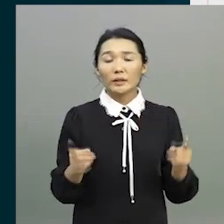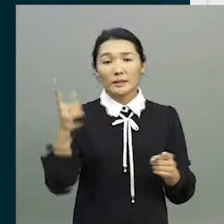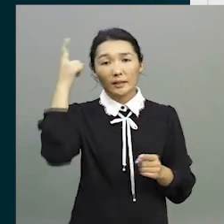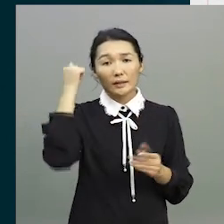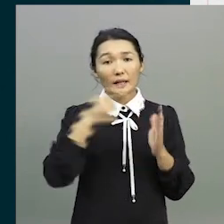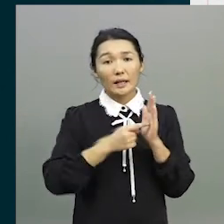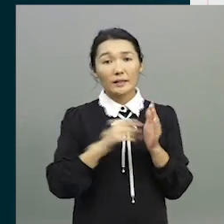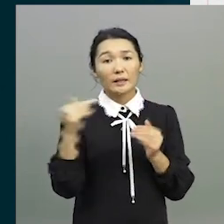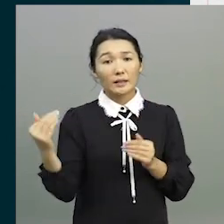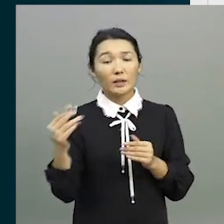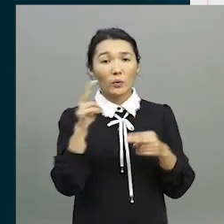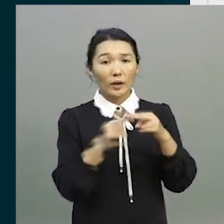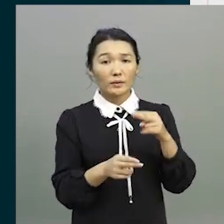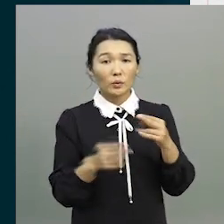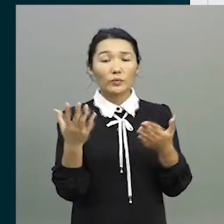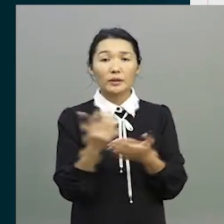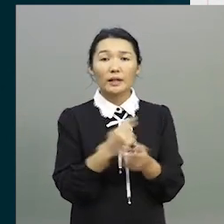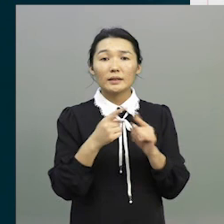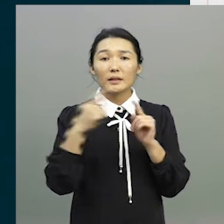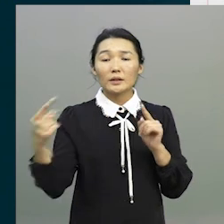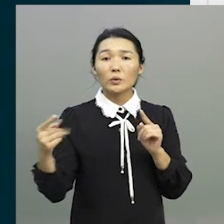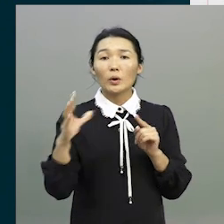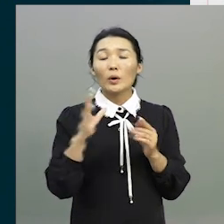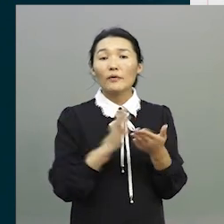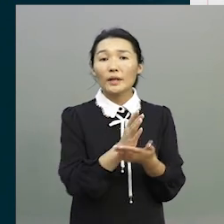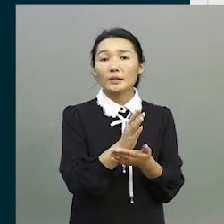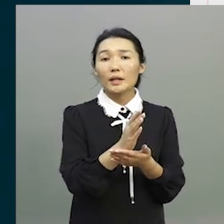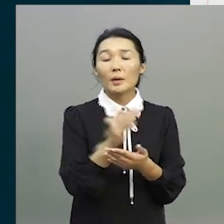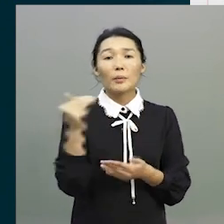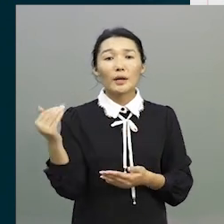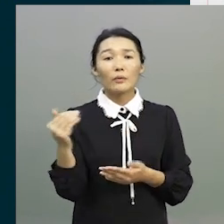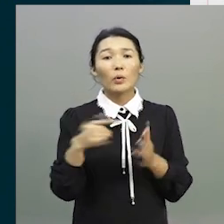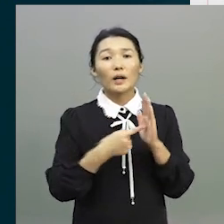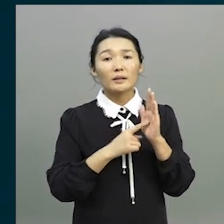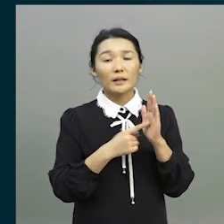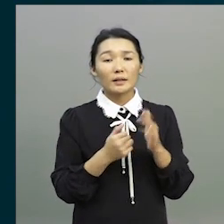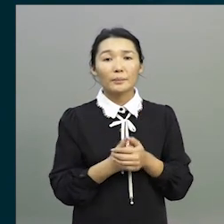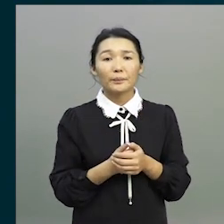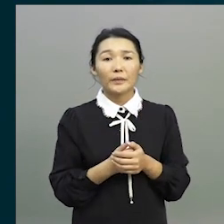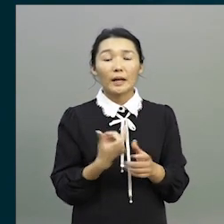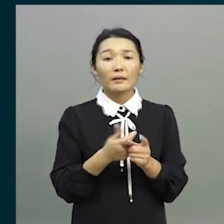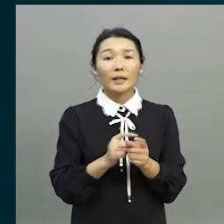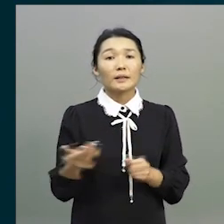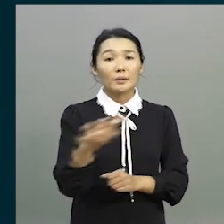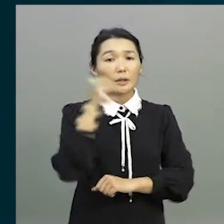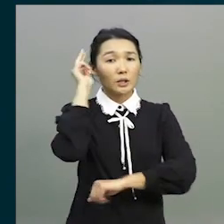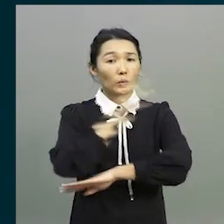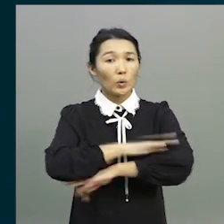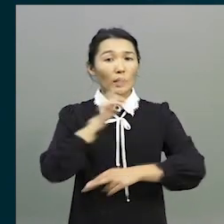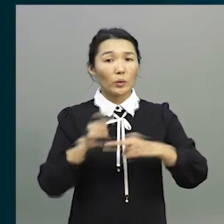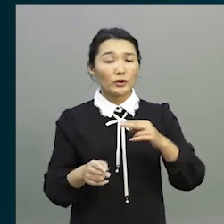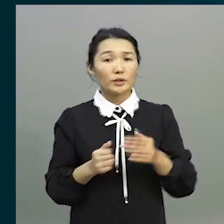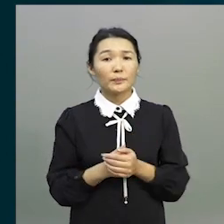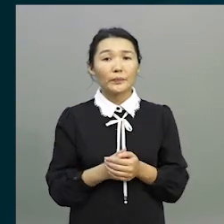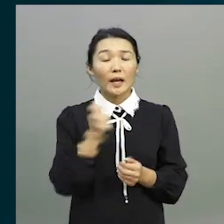его концов и находить длину вектора по его координатам на этом наш урок окончен